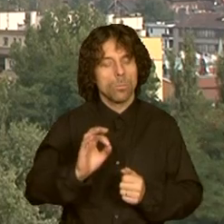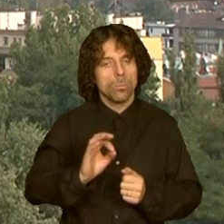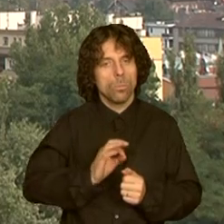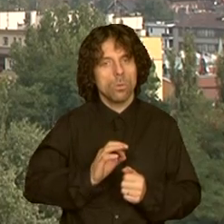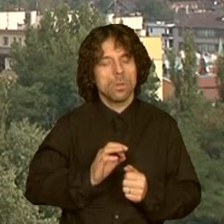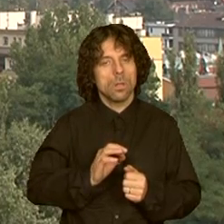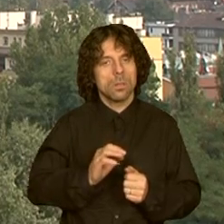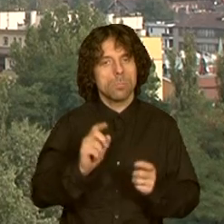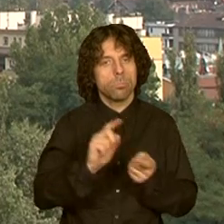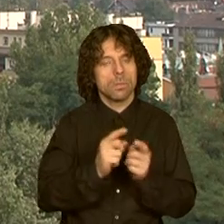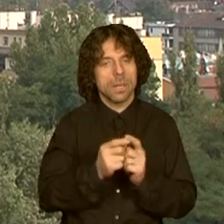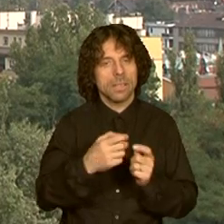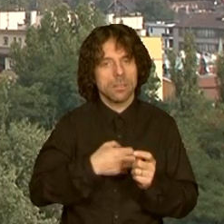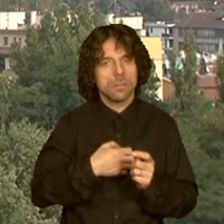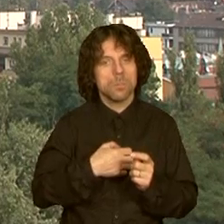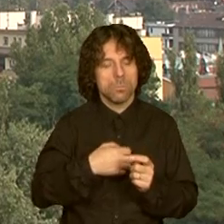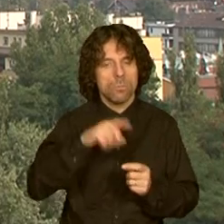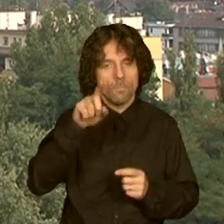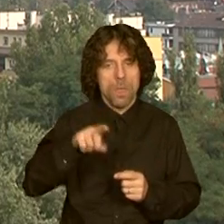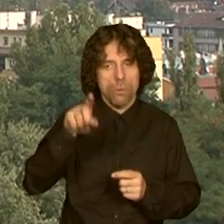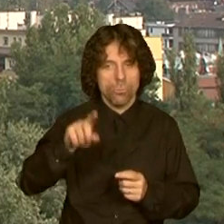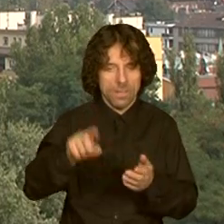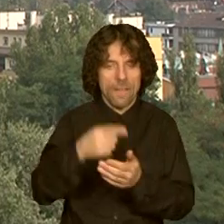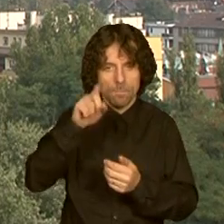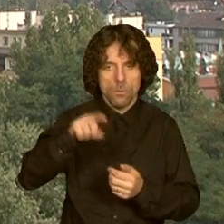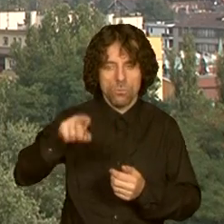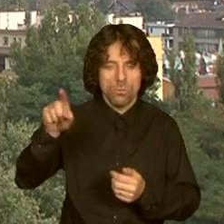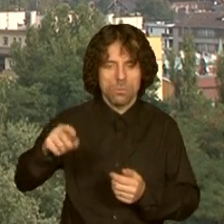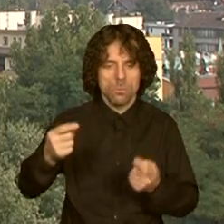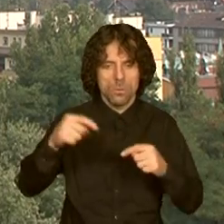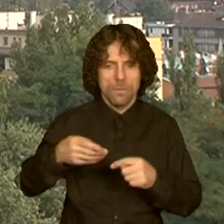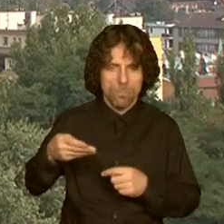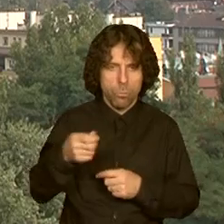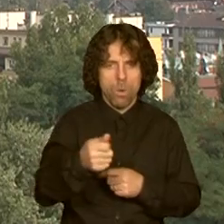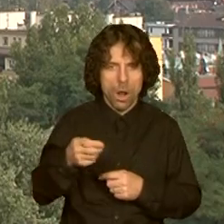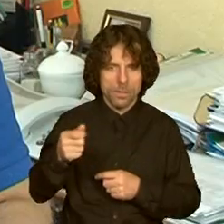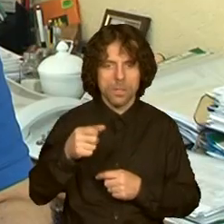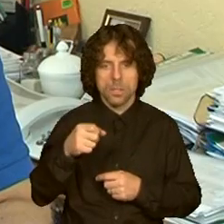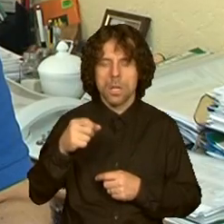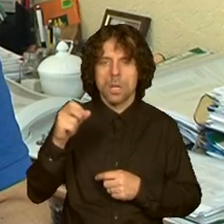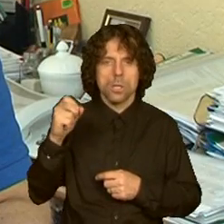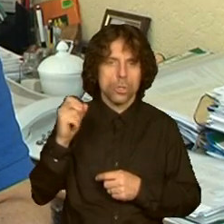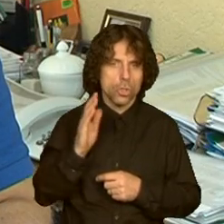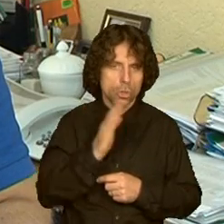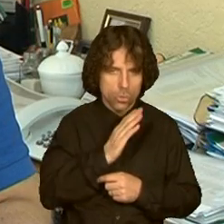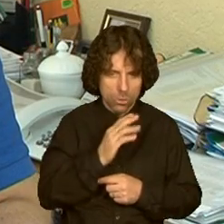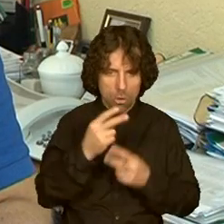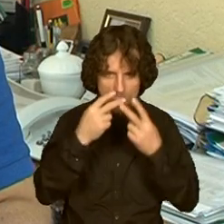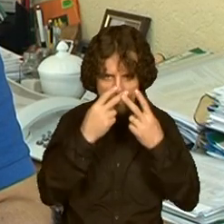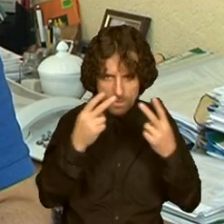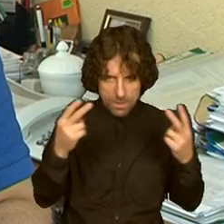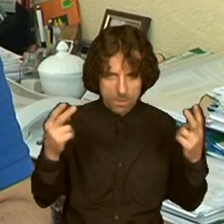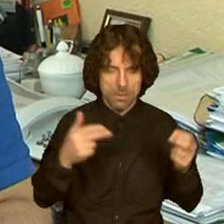panem dyrektorem praktycznie rzecz biorąc odbywały się regularnie raz w miesiącu, kiedy przychodził wpłacać czynsz, to zawsze